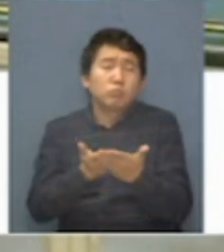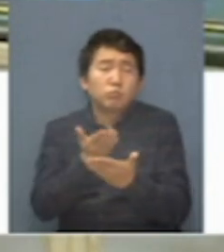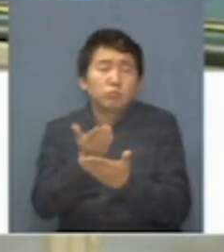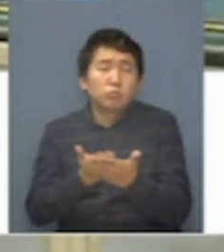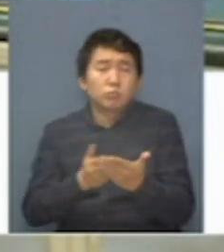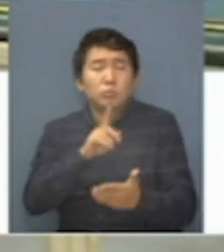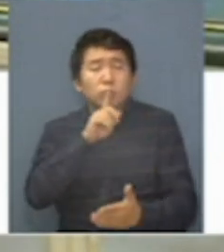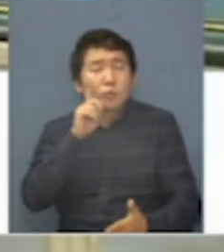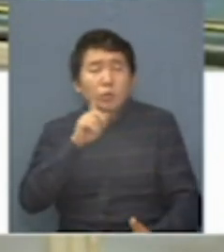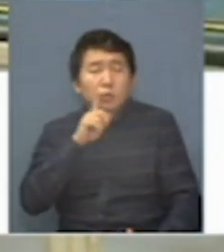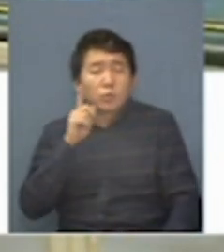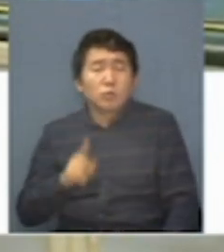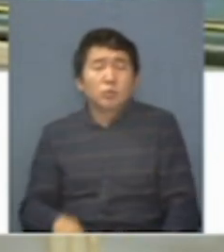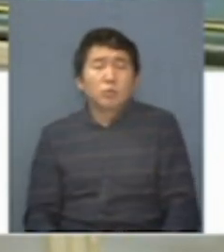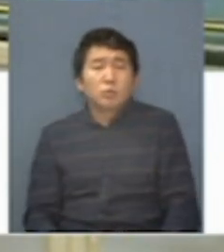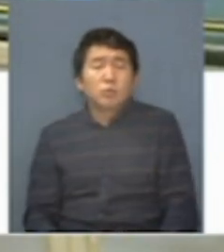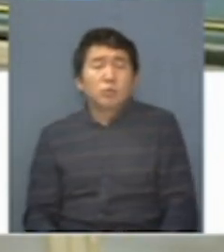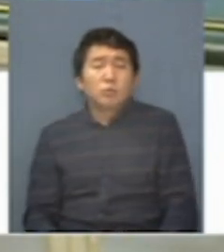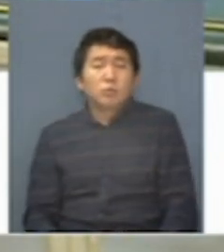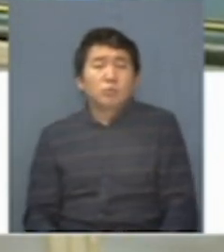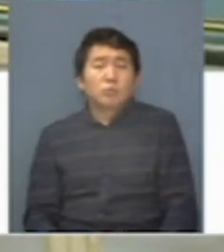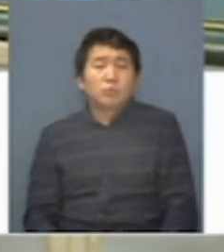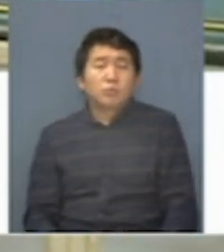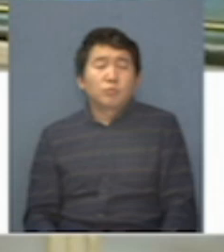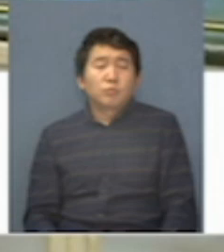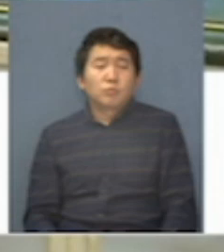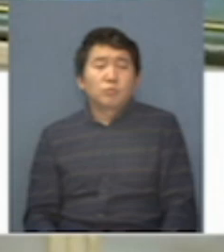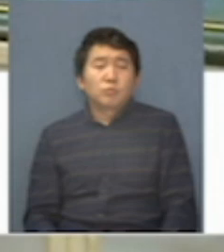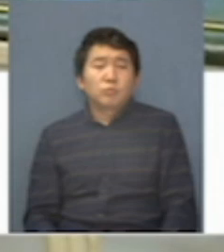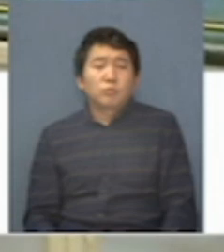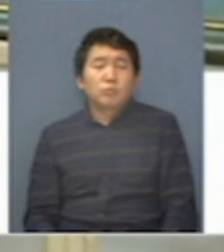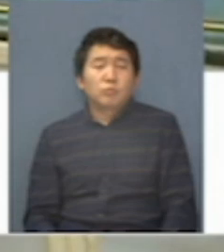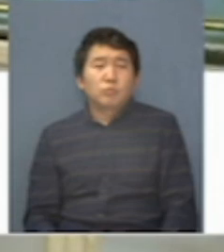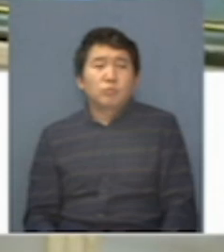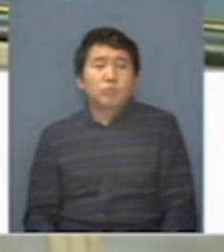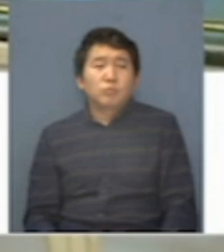молодым. Им как раз вот это нужно,